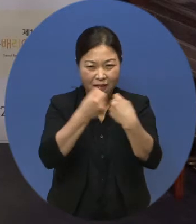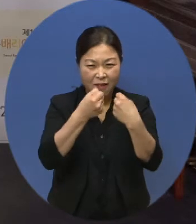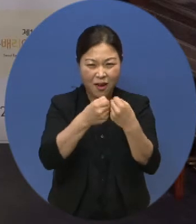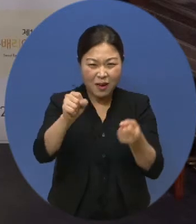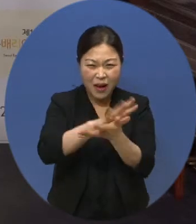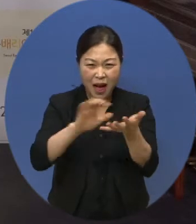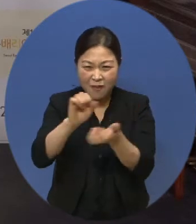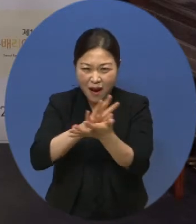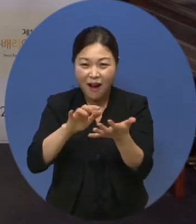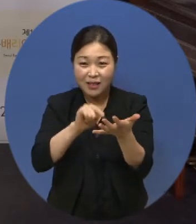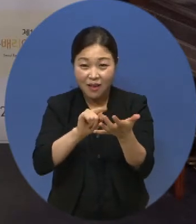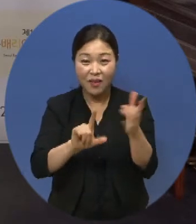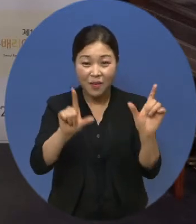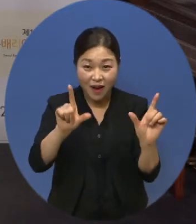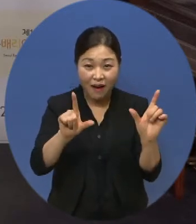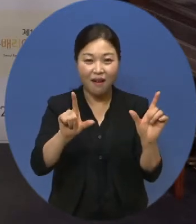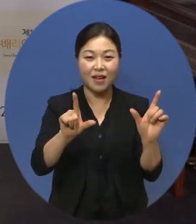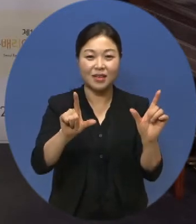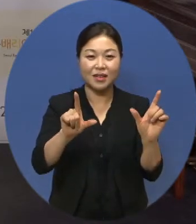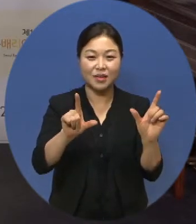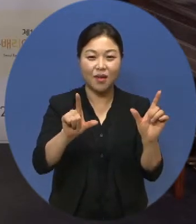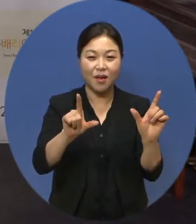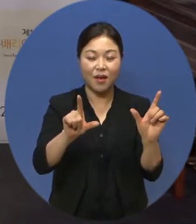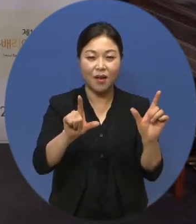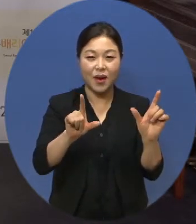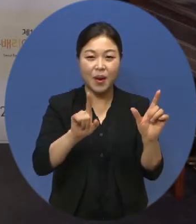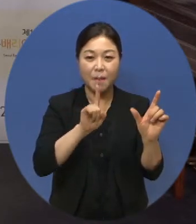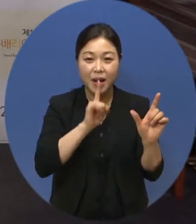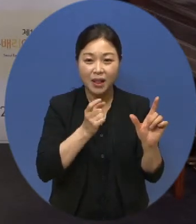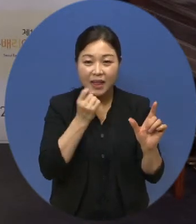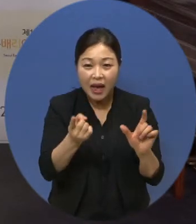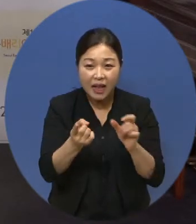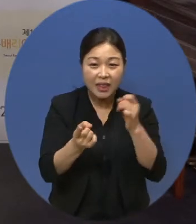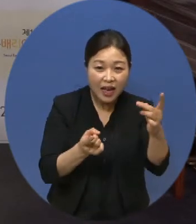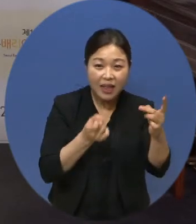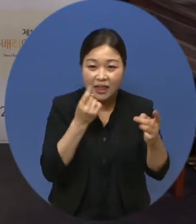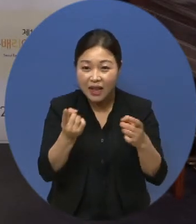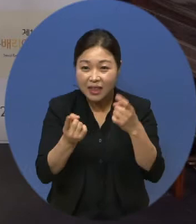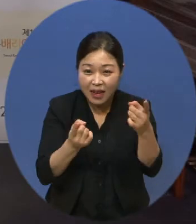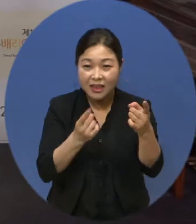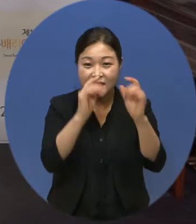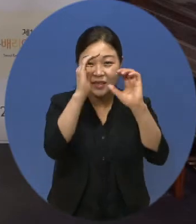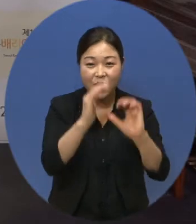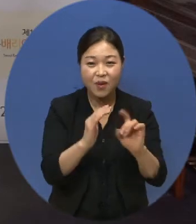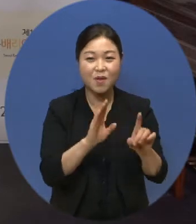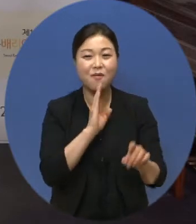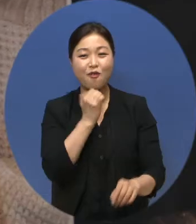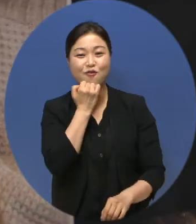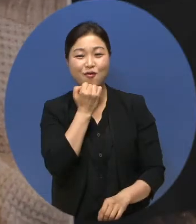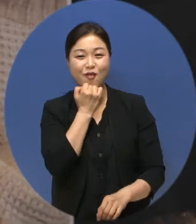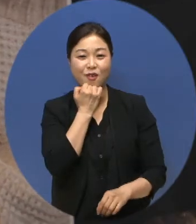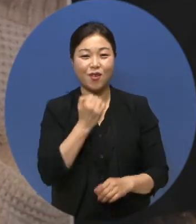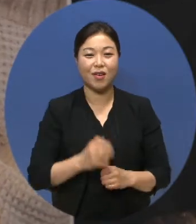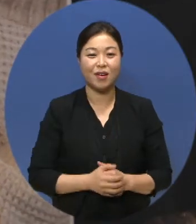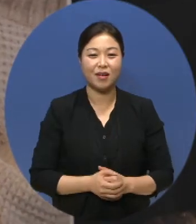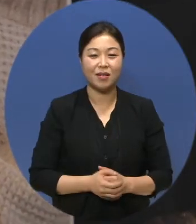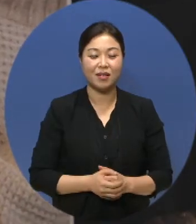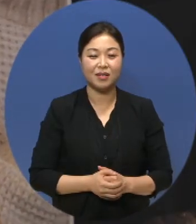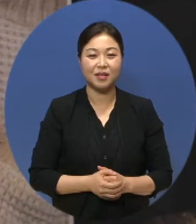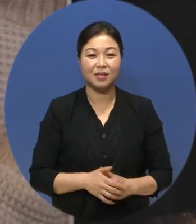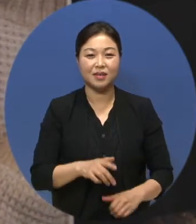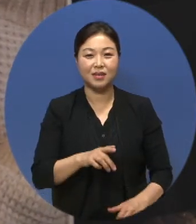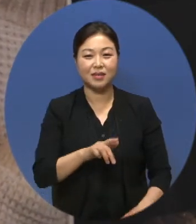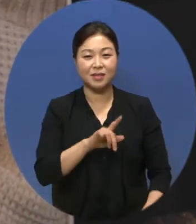어수선한 장면에서 이렇게 문득문득 한 마디씩 이렇게 톡톡 던지는 대사들이 너무 웃겼던 것 같아요. 근데 그 중에서도 좀